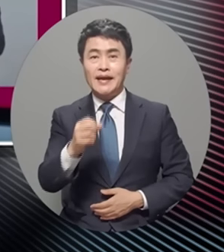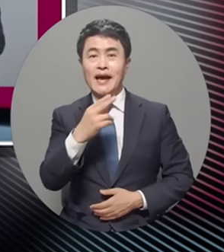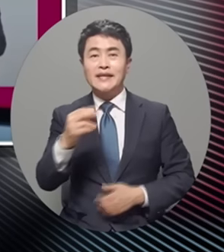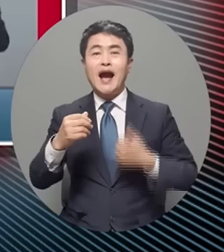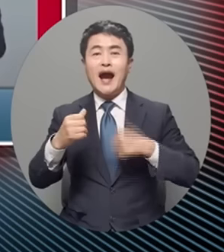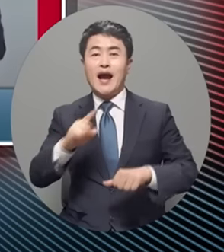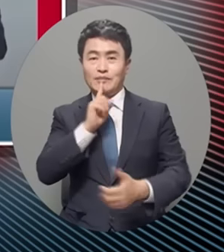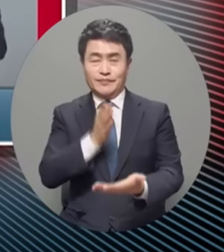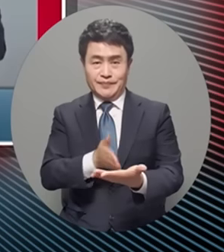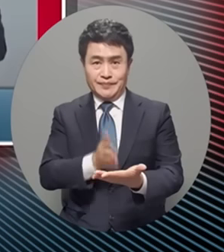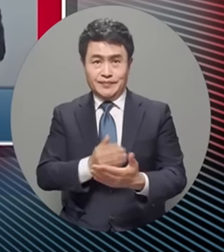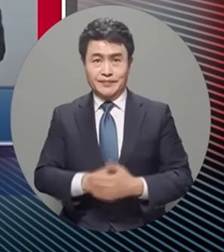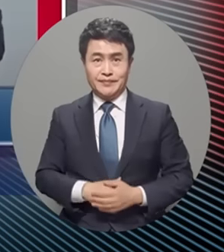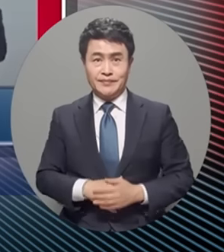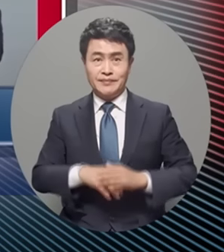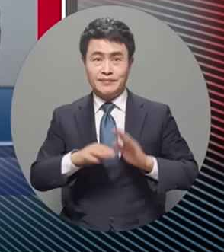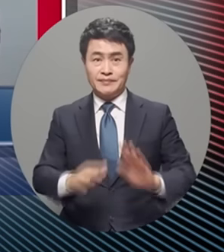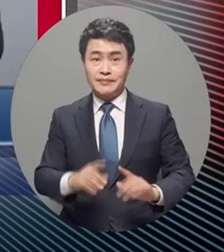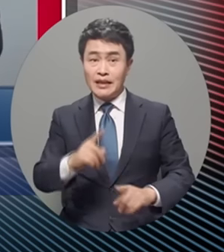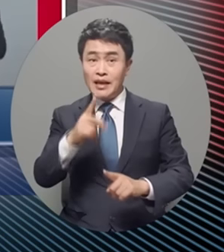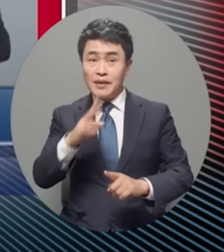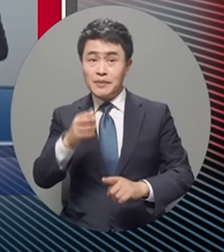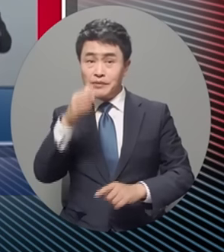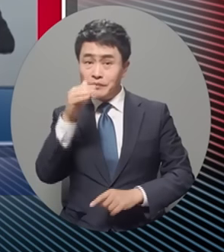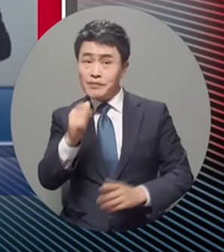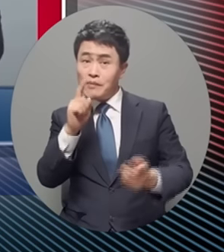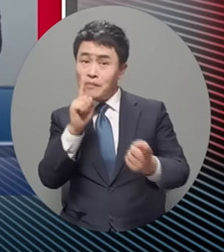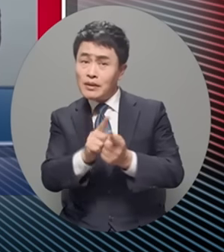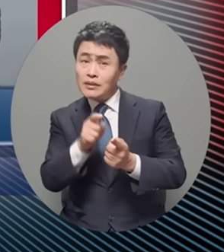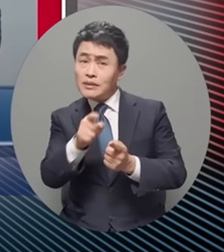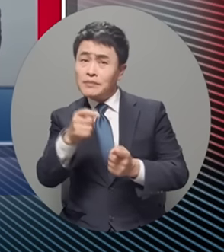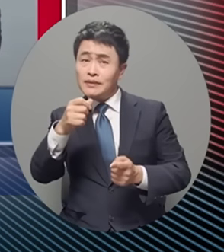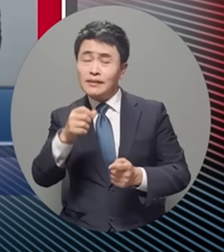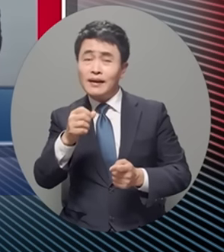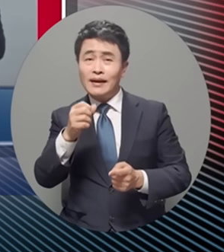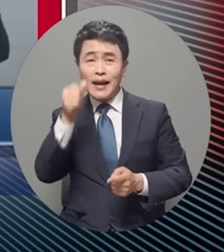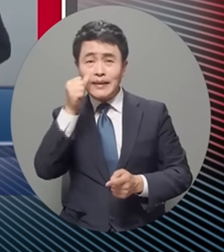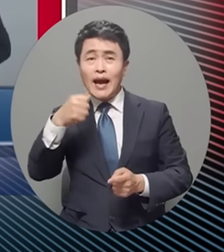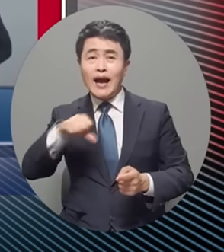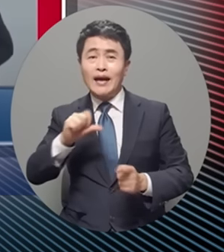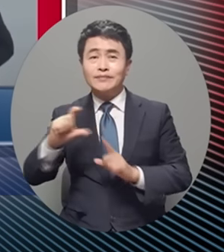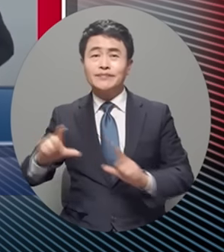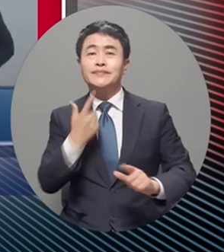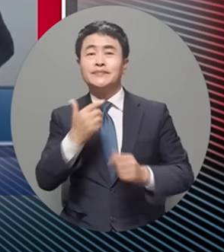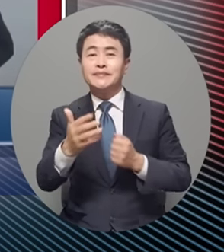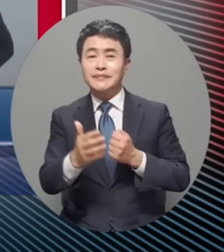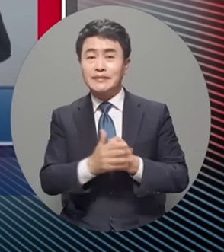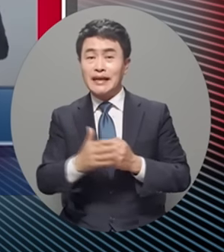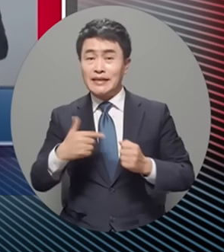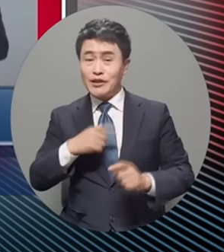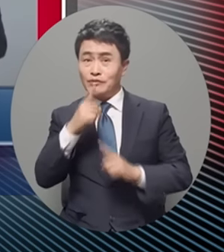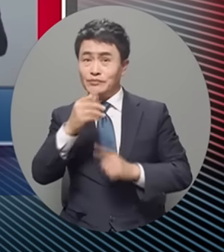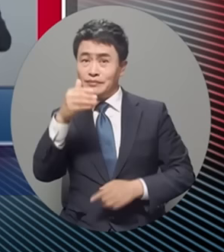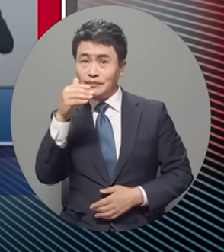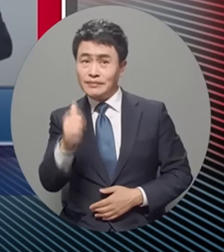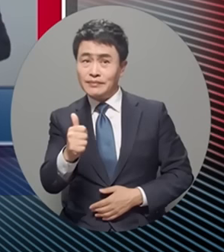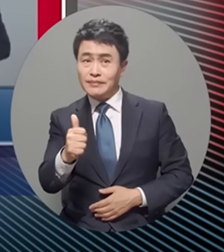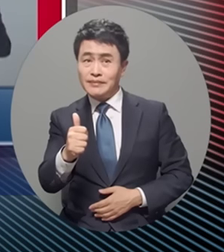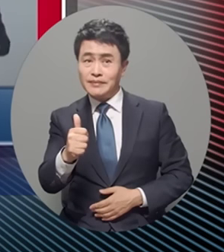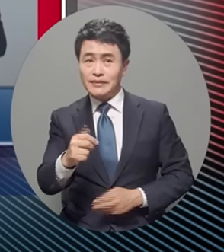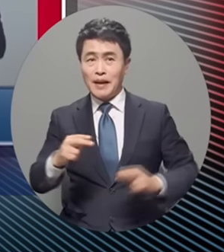주장했습니다. 이병철 회장님을 만나서 그분의 양아들로 지내게 되었습니다. 제가 이 회장님에게